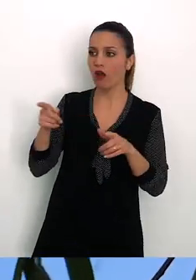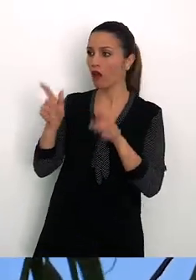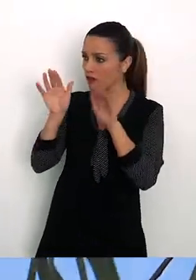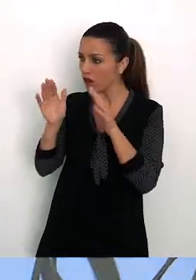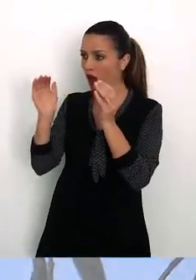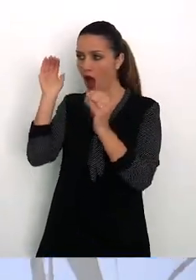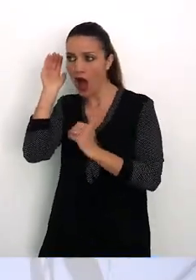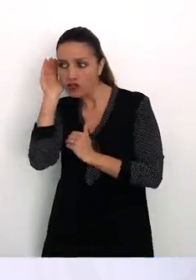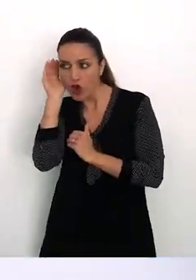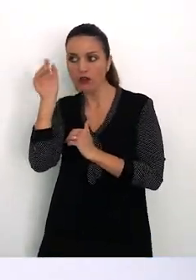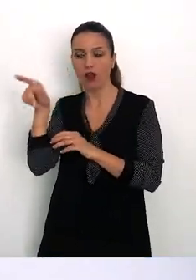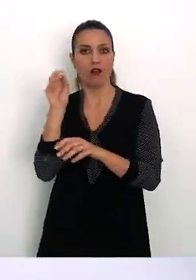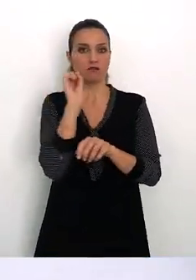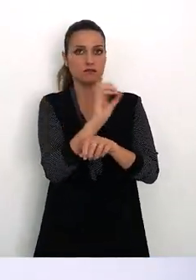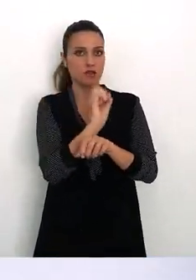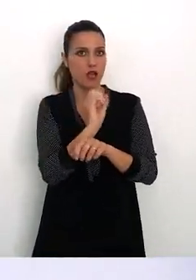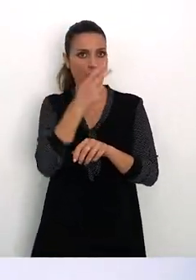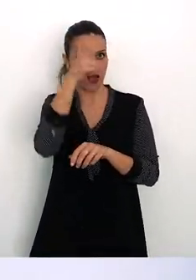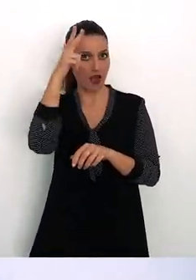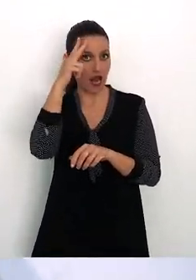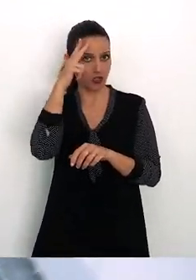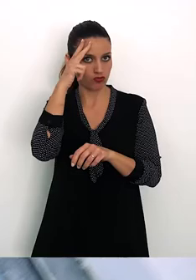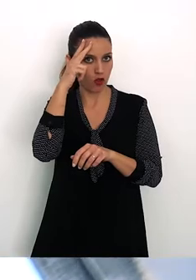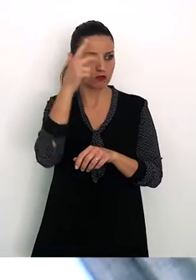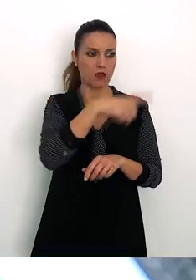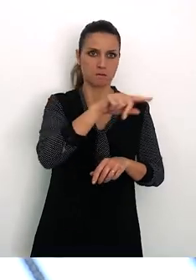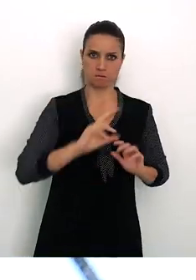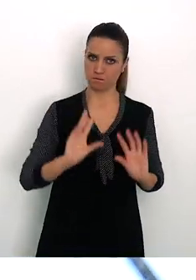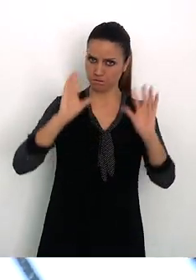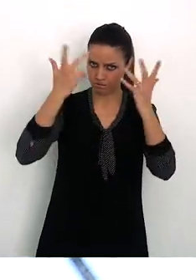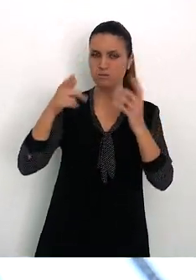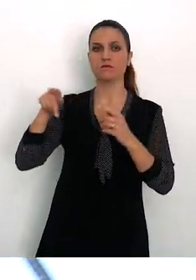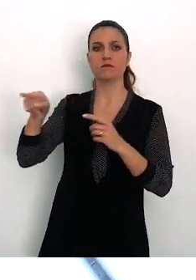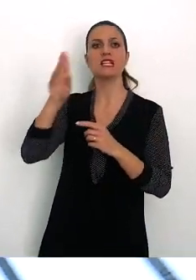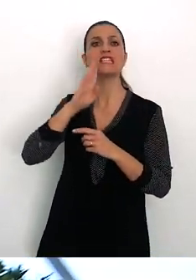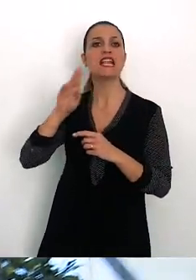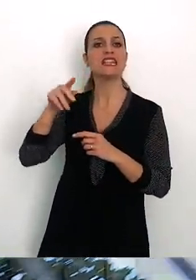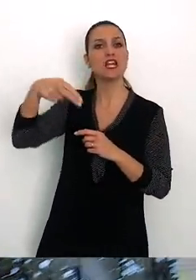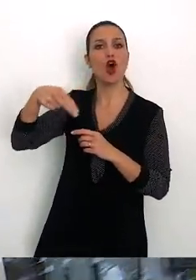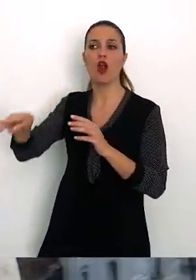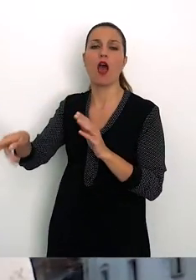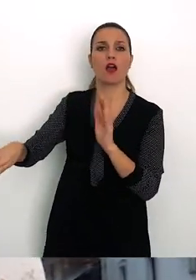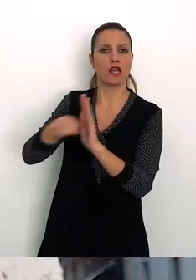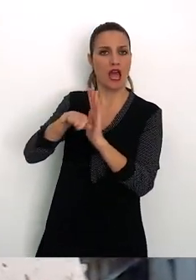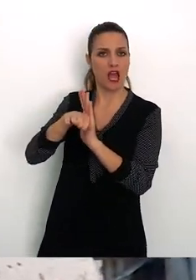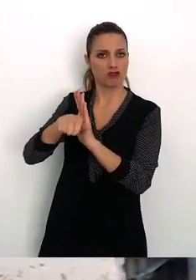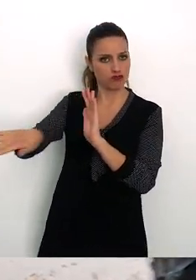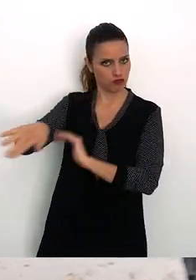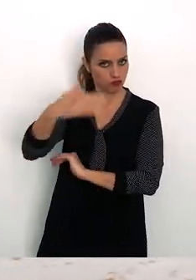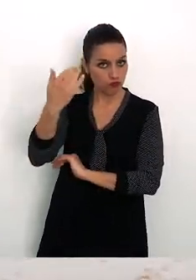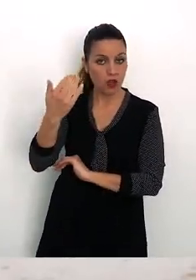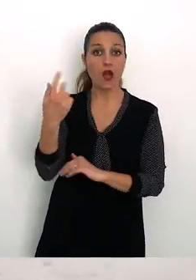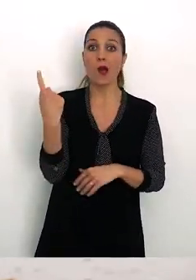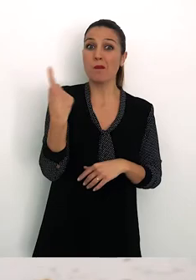suoi insegnamenti religiosi, lo cacciarono definitivamente dal paese. Da quel momento i racalini vennero